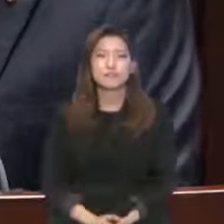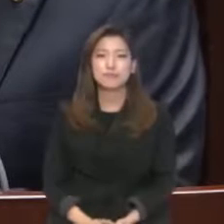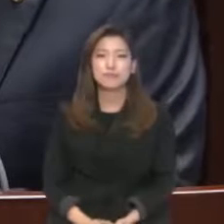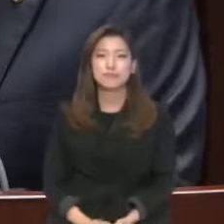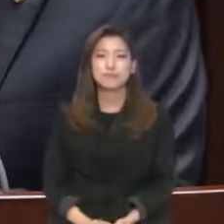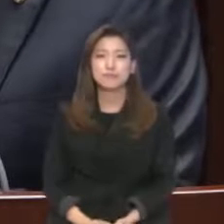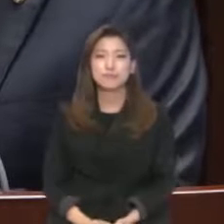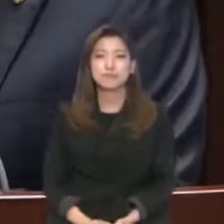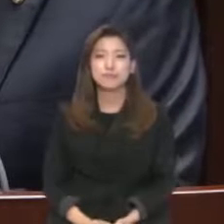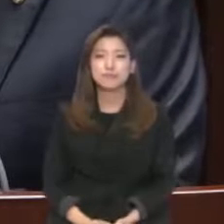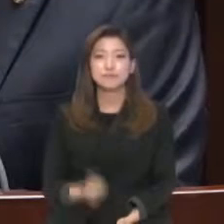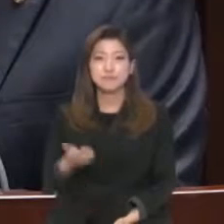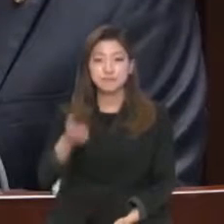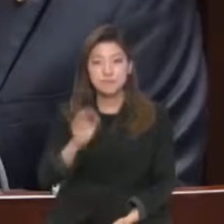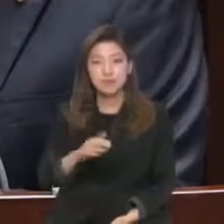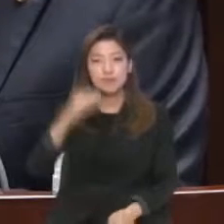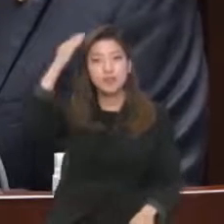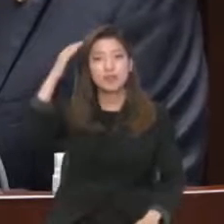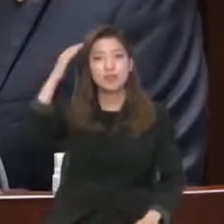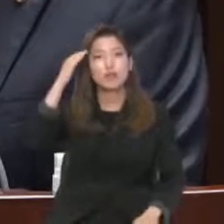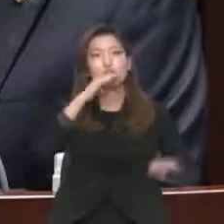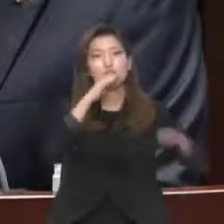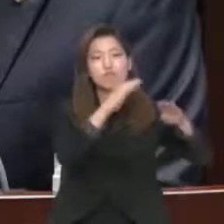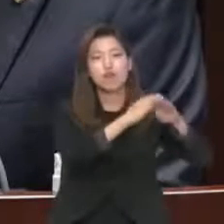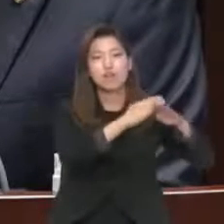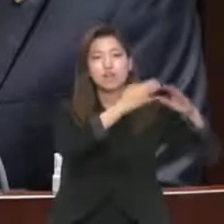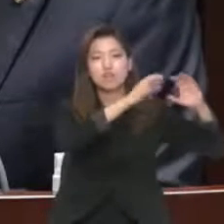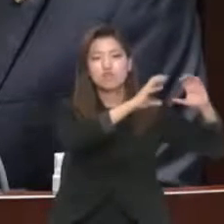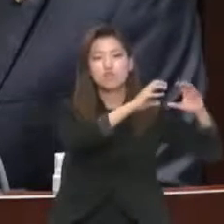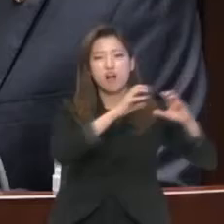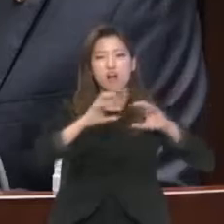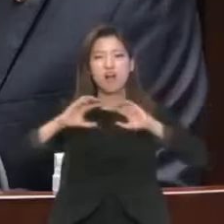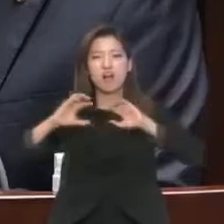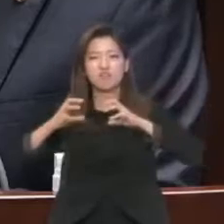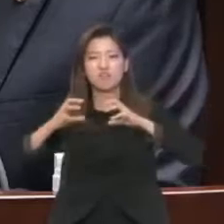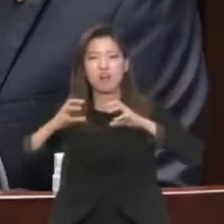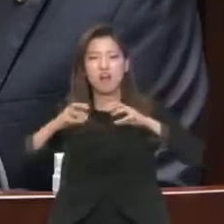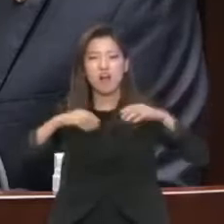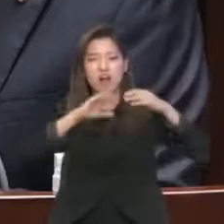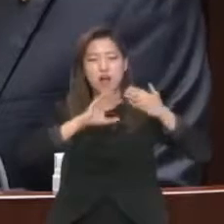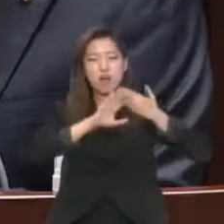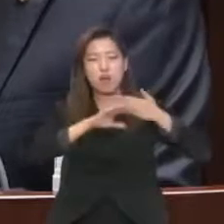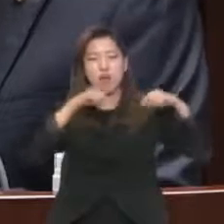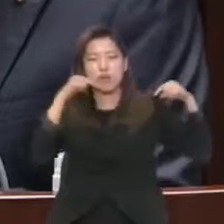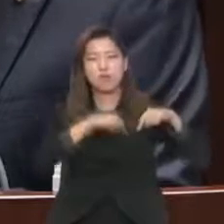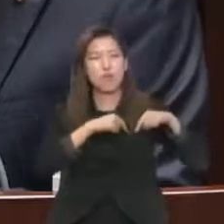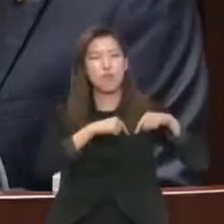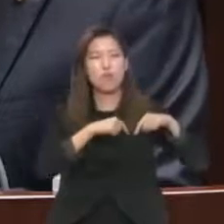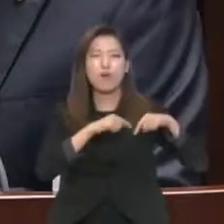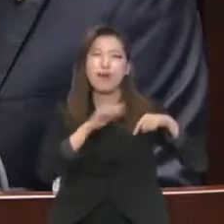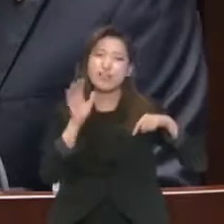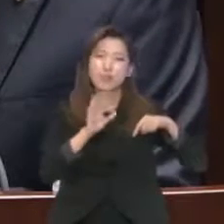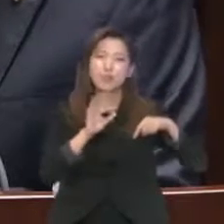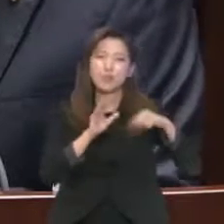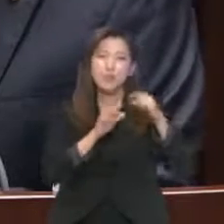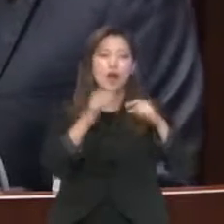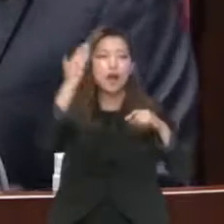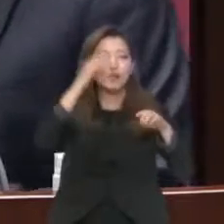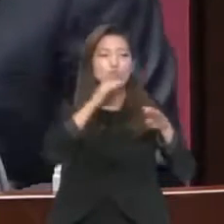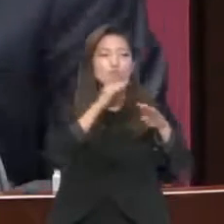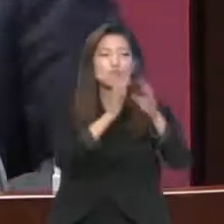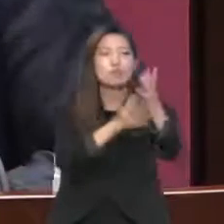남과 북은 국가와 국가의 그런 그 정상적이고 보편적인 외교 관계와 또 다르게 통일로 가는